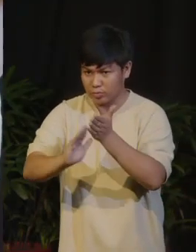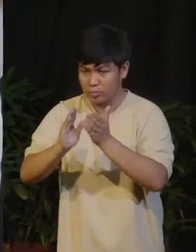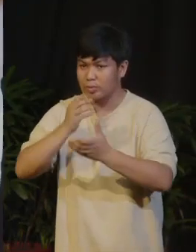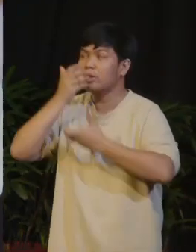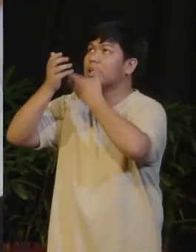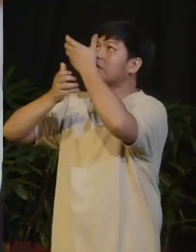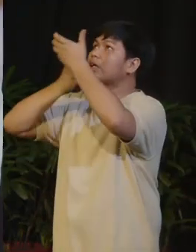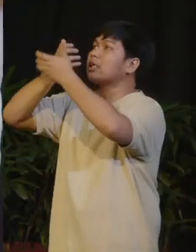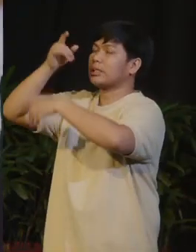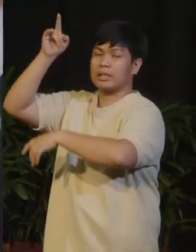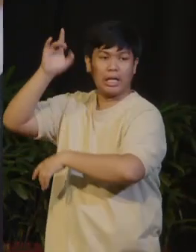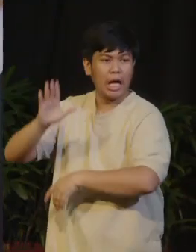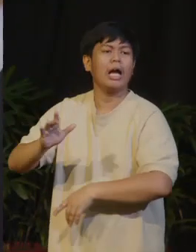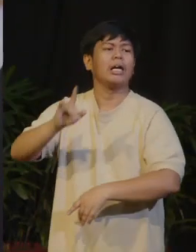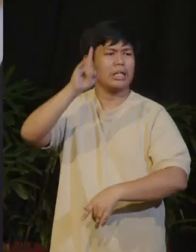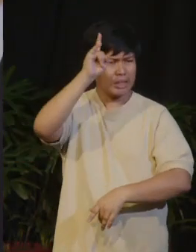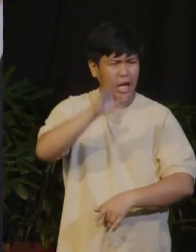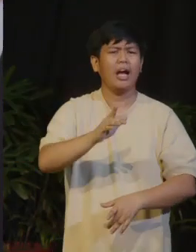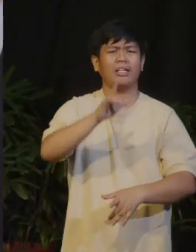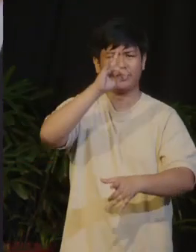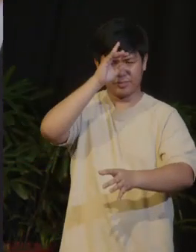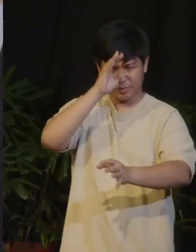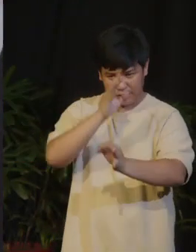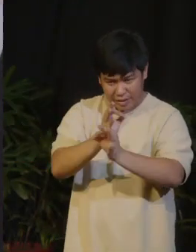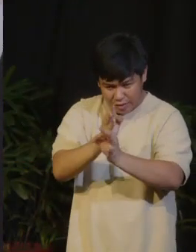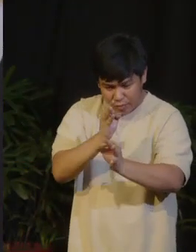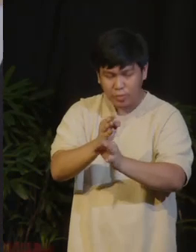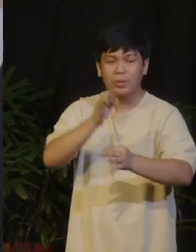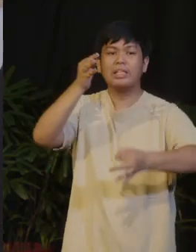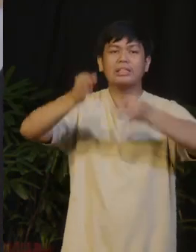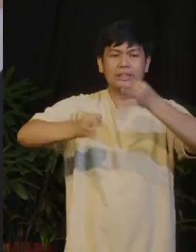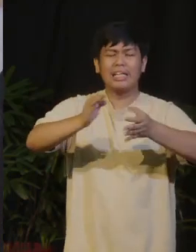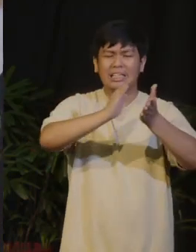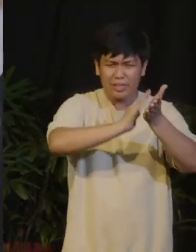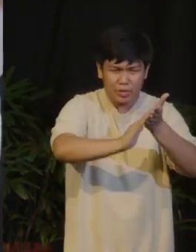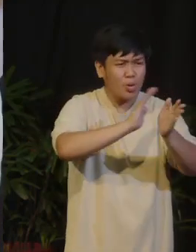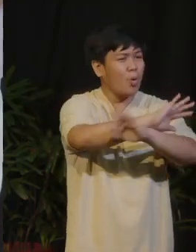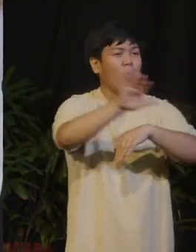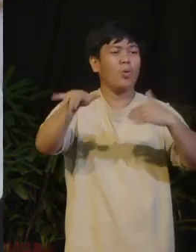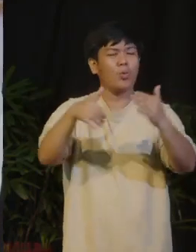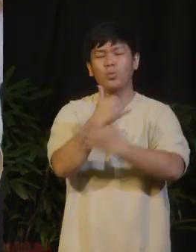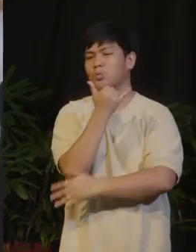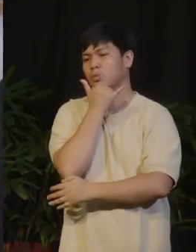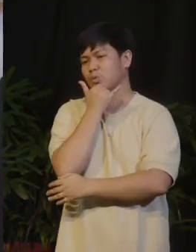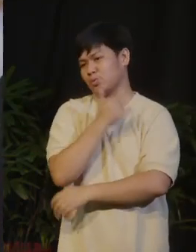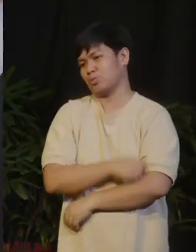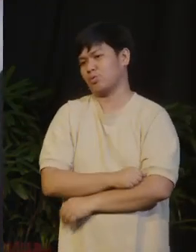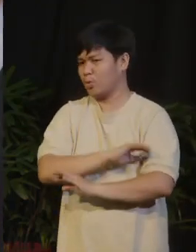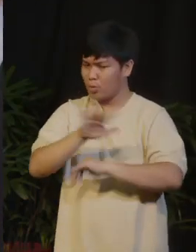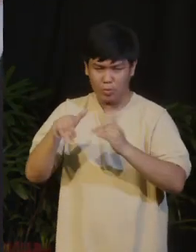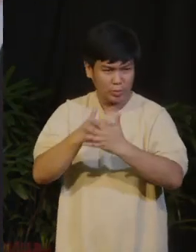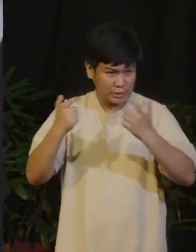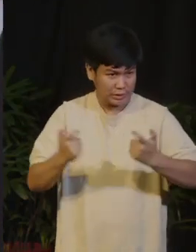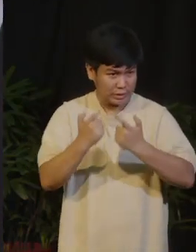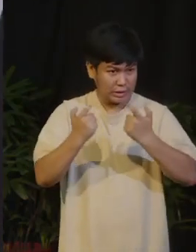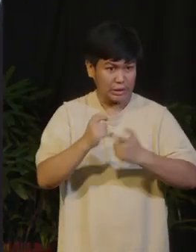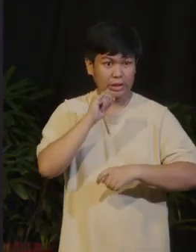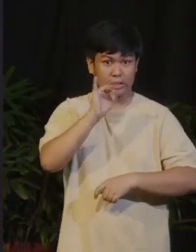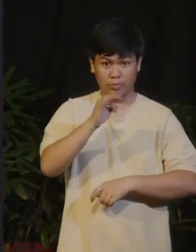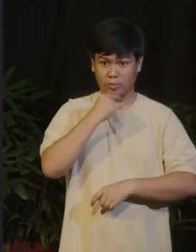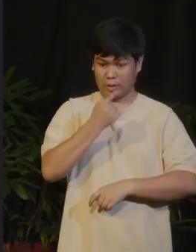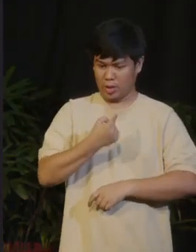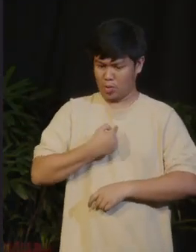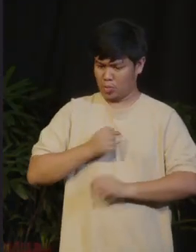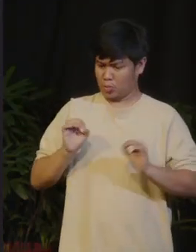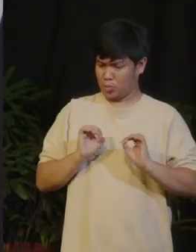faithful and just to forgive us our sins and to cleanse us from all unrighteousness. If we say we have not sinned,